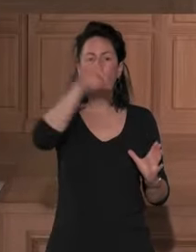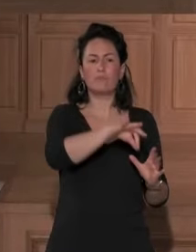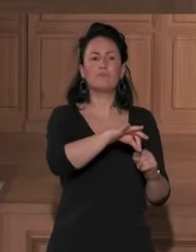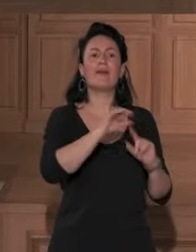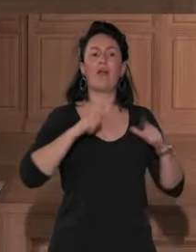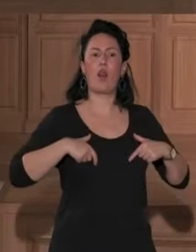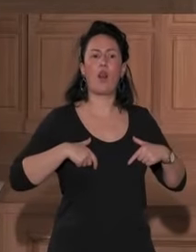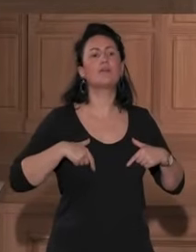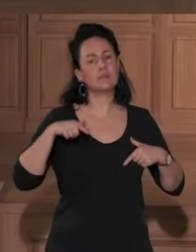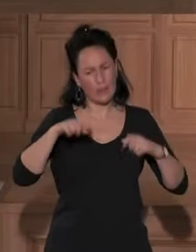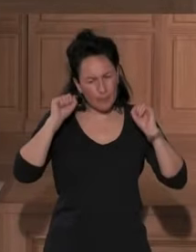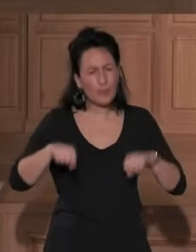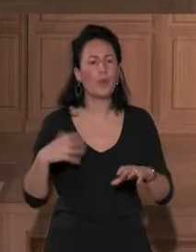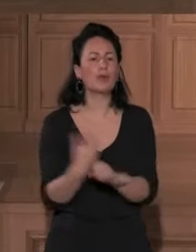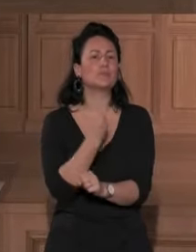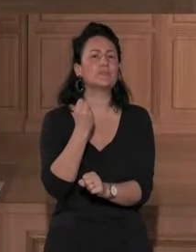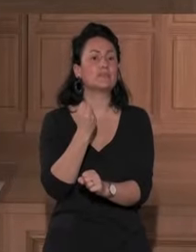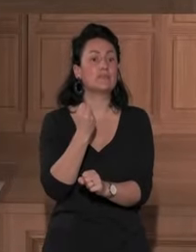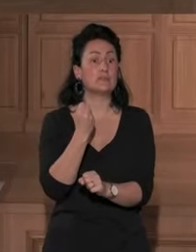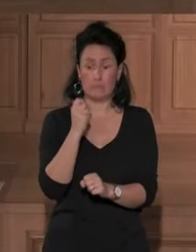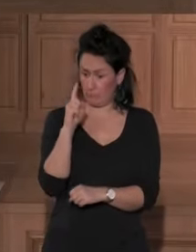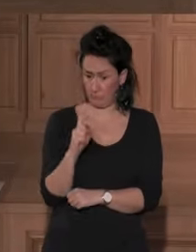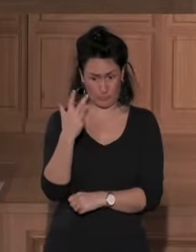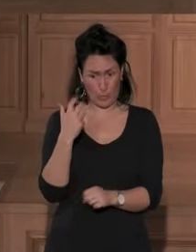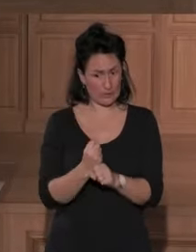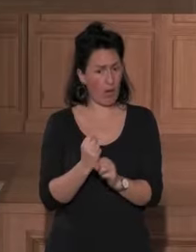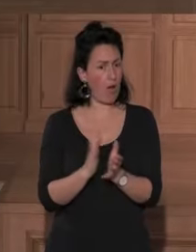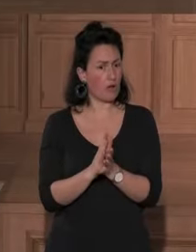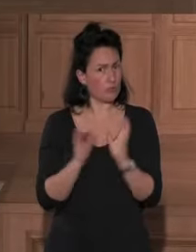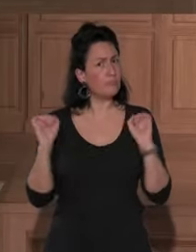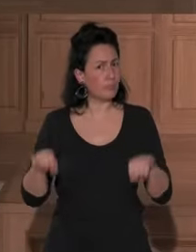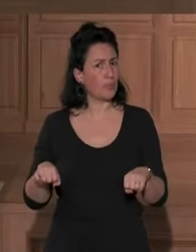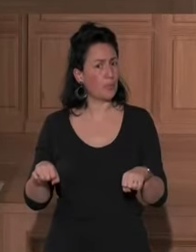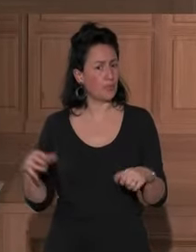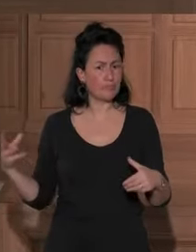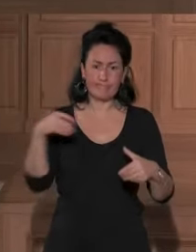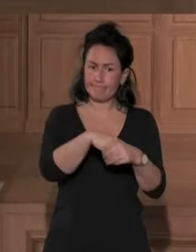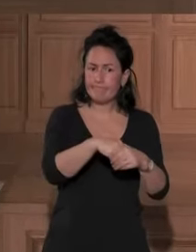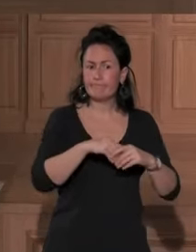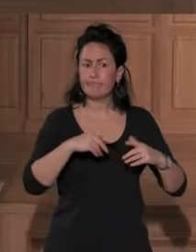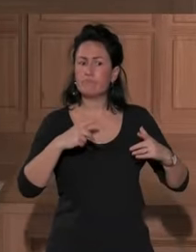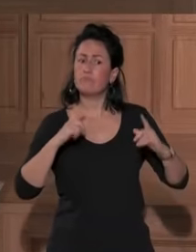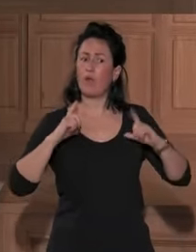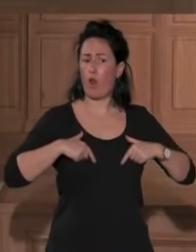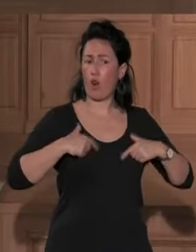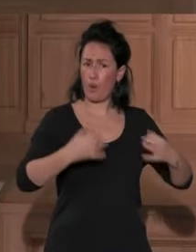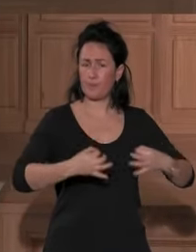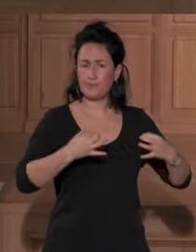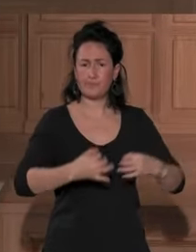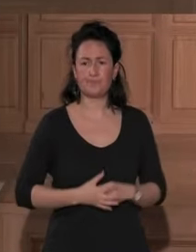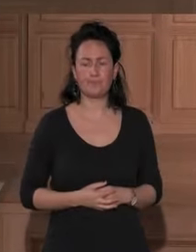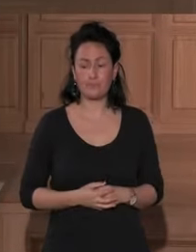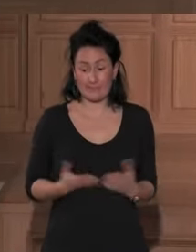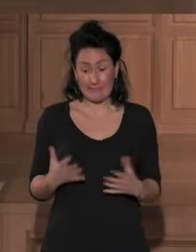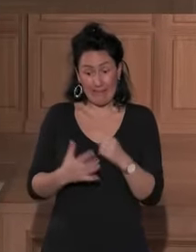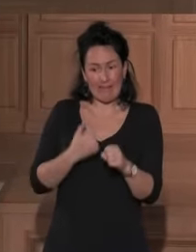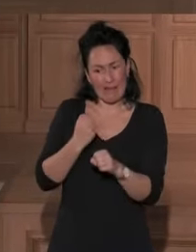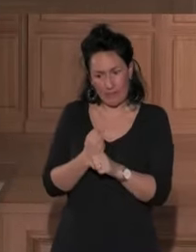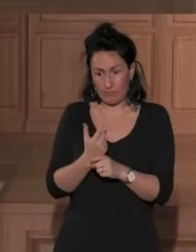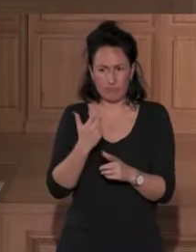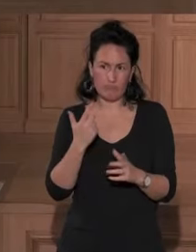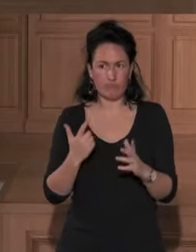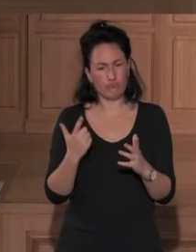réussissez l'inclusion scolaire dès l'âge de 3 ans. Et donc, on a cette année innové, parce qu'il